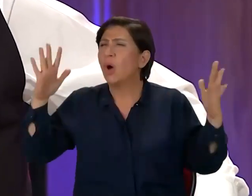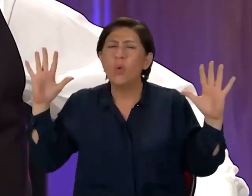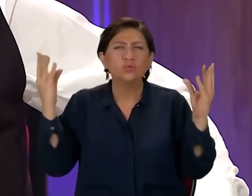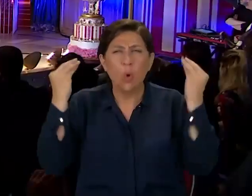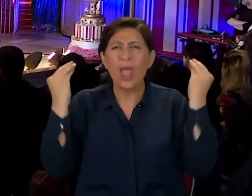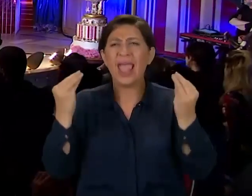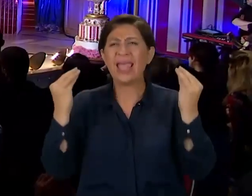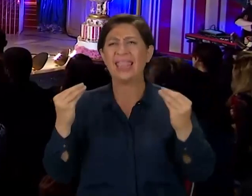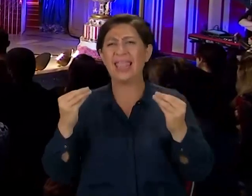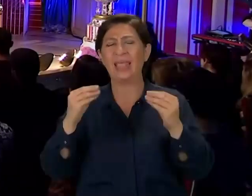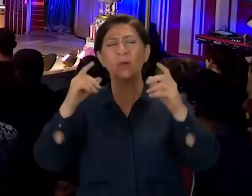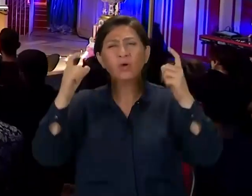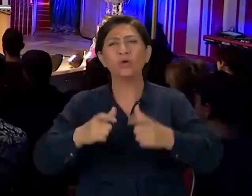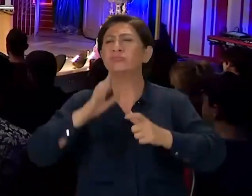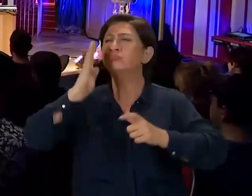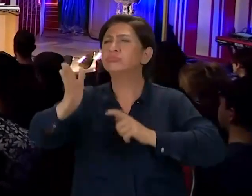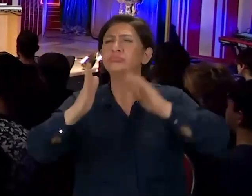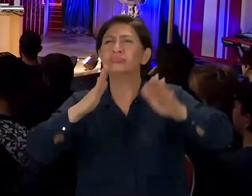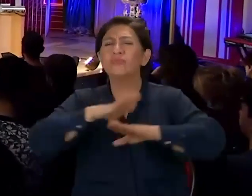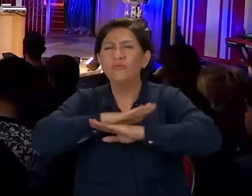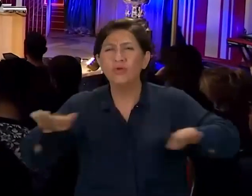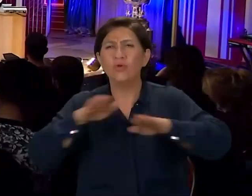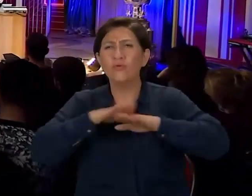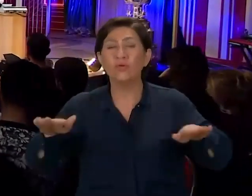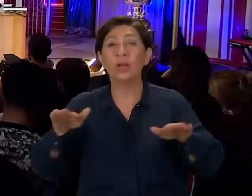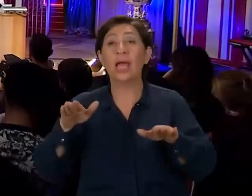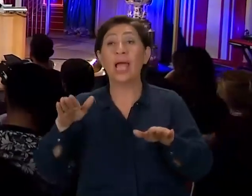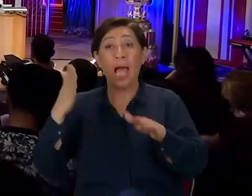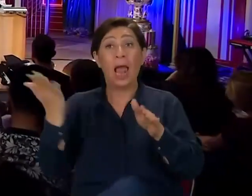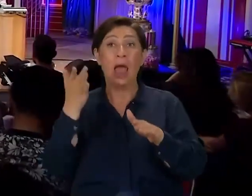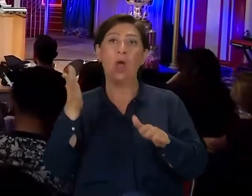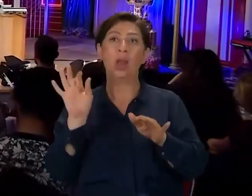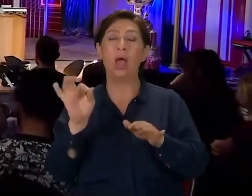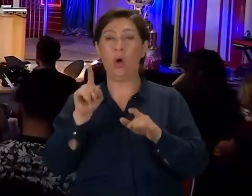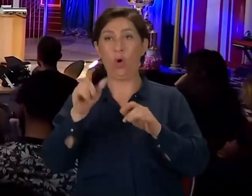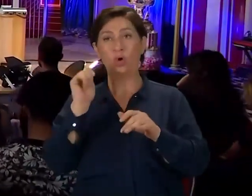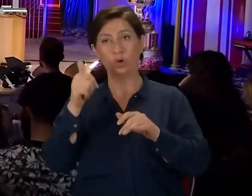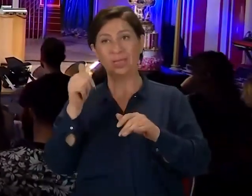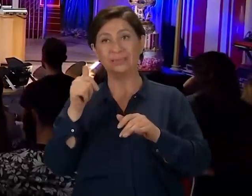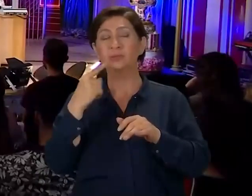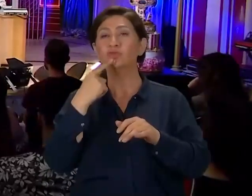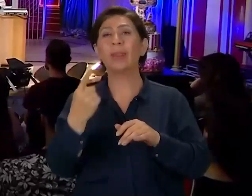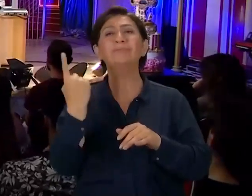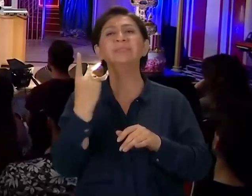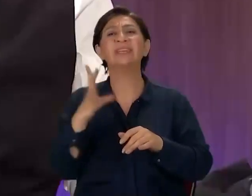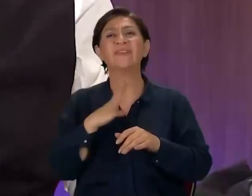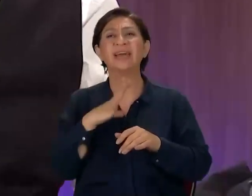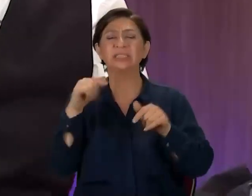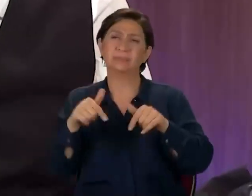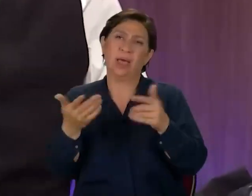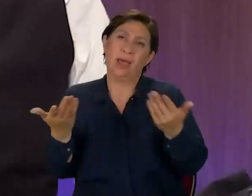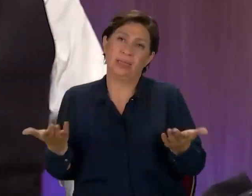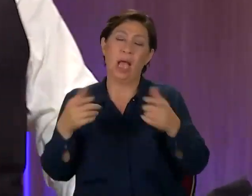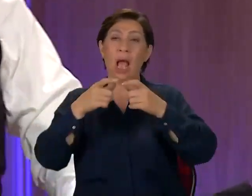eden bir adamdı. Çıktığı bütün kulüpleri doldurur harikulade falan. Hala da öyle müthiş o bir adam. O günlerde söylenen bir şey var. Şimdi zaten